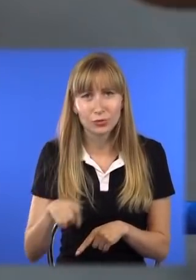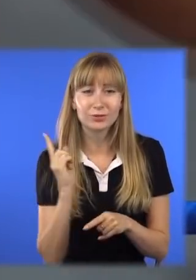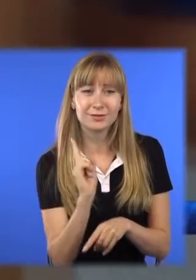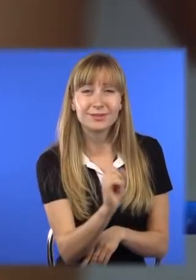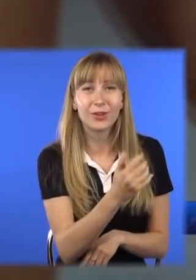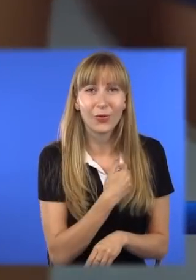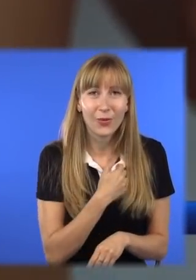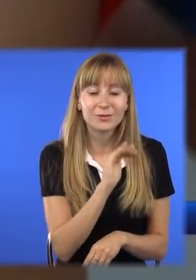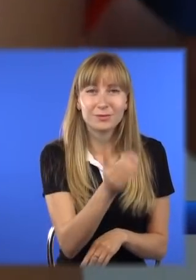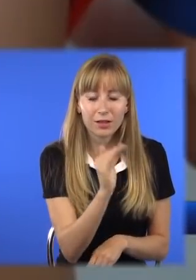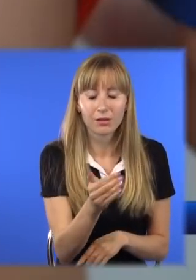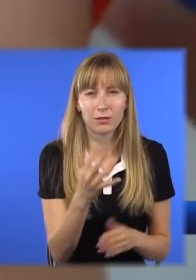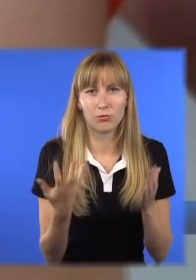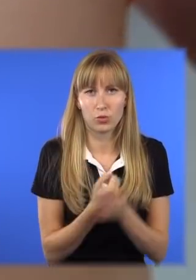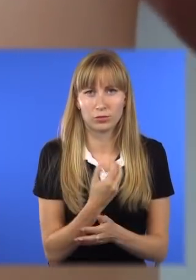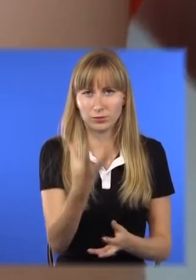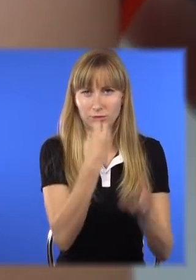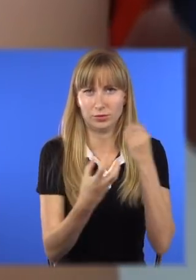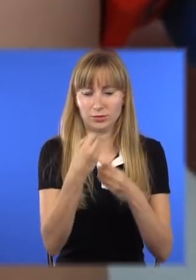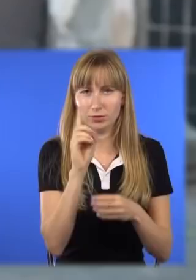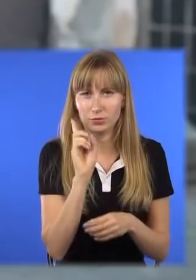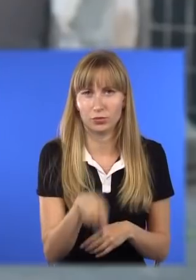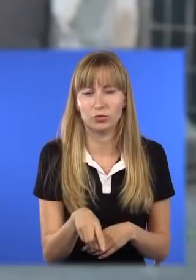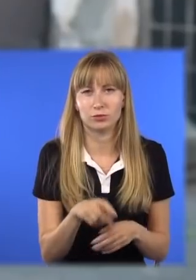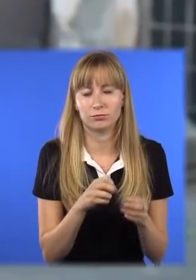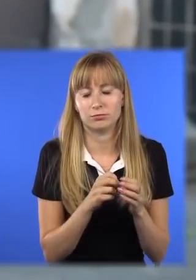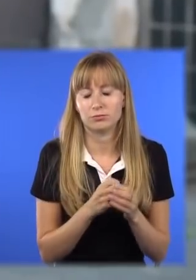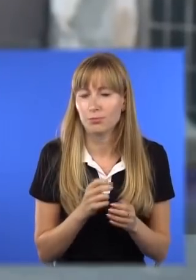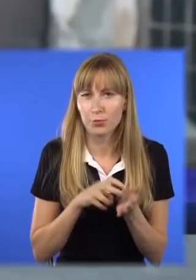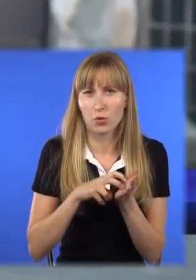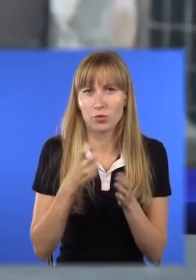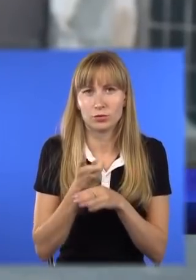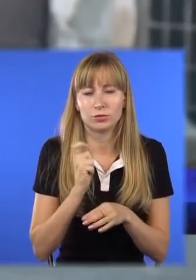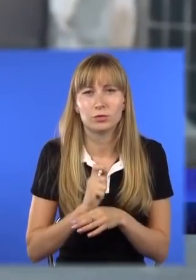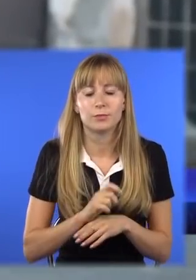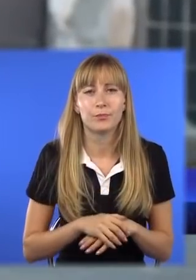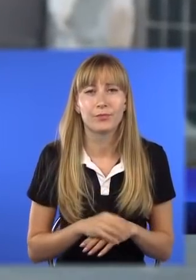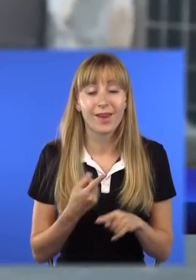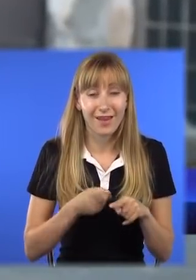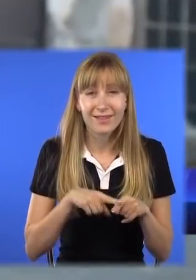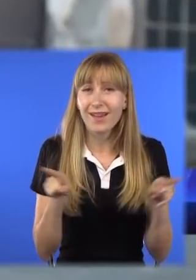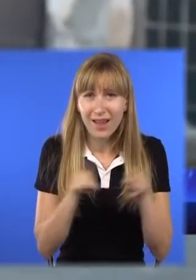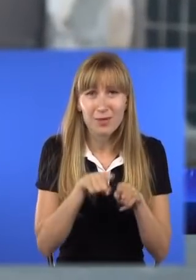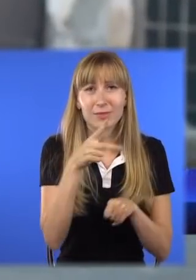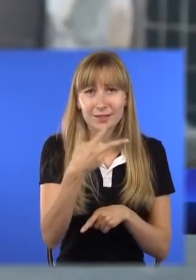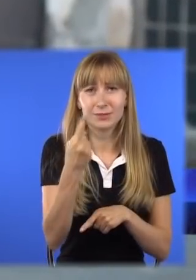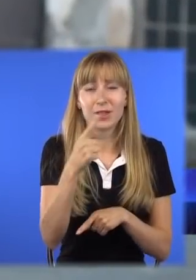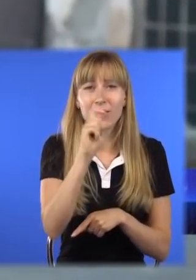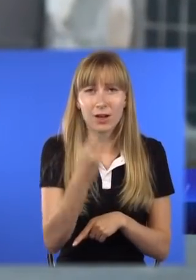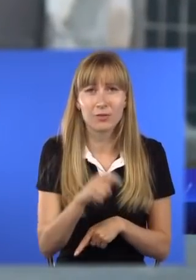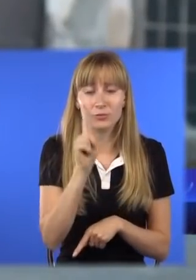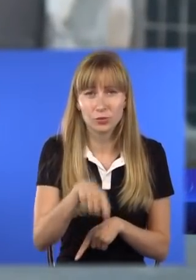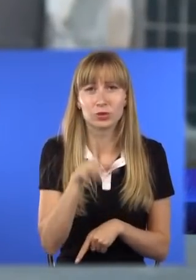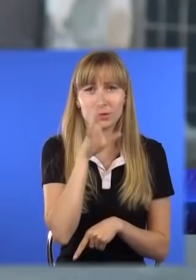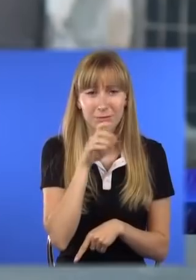Як результат – декілька шрамів та страх перед хвостатими. Ми були покусані, та ж собака, і 31 августа